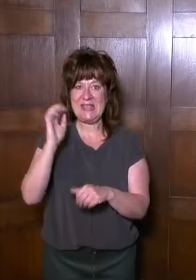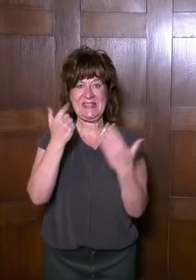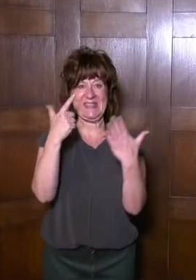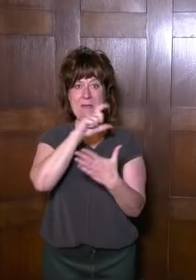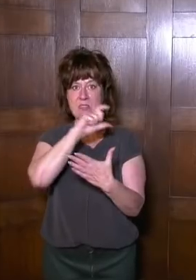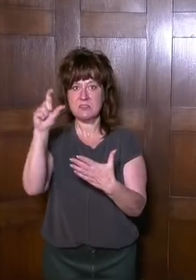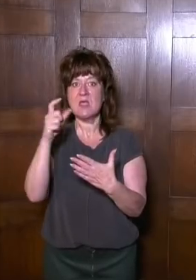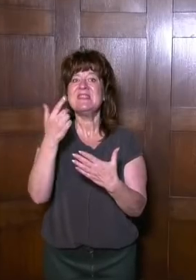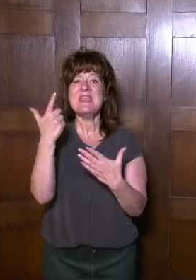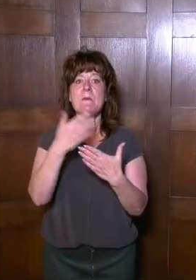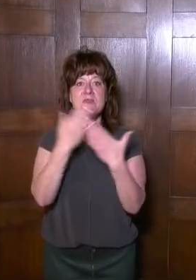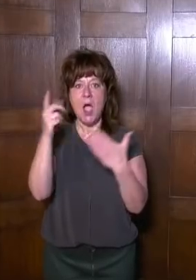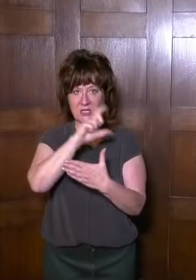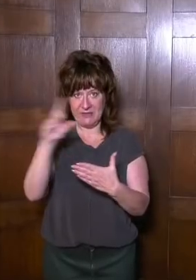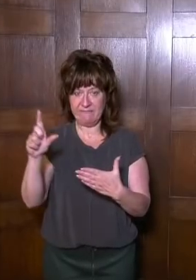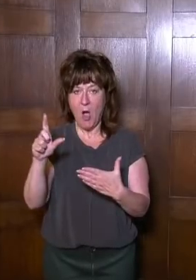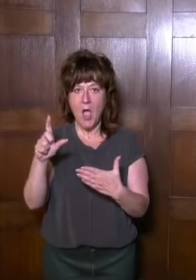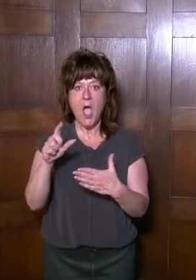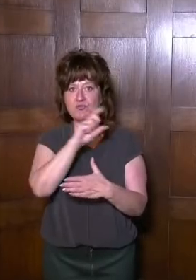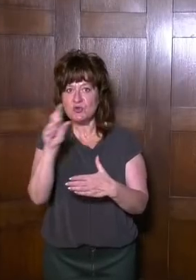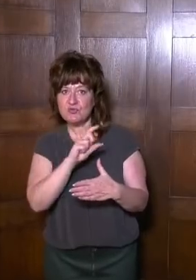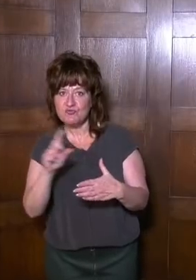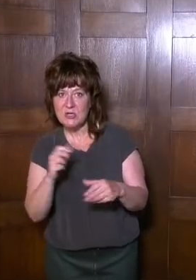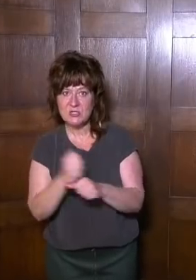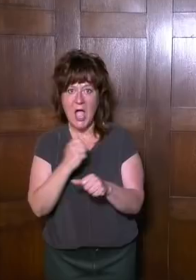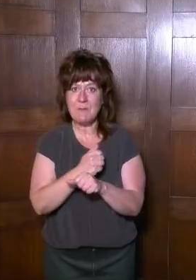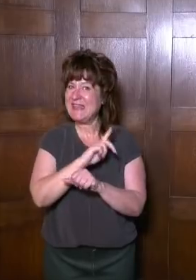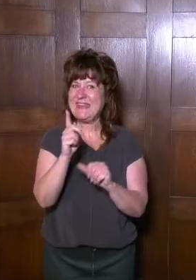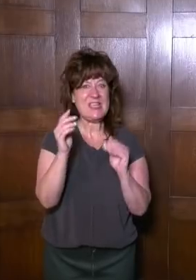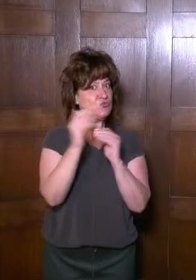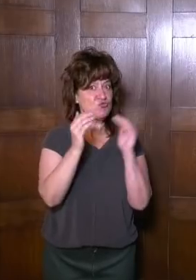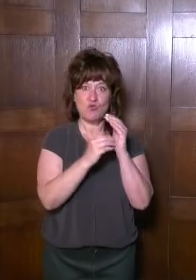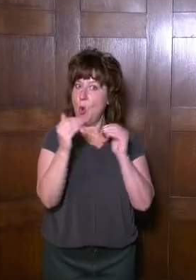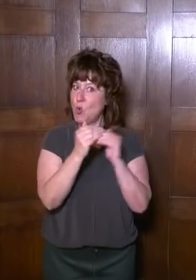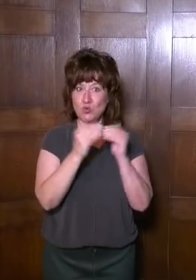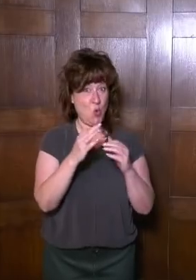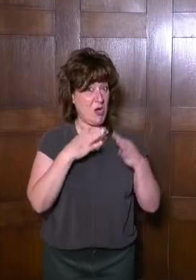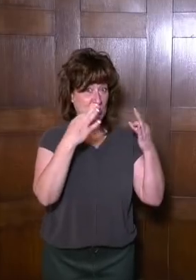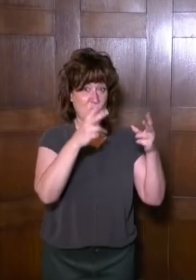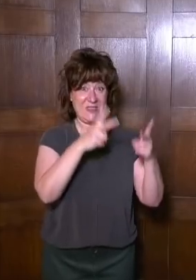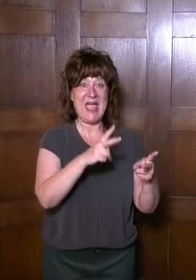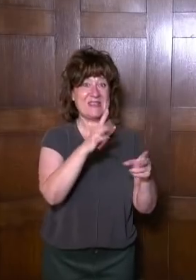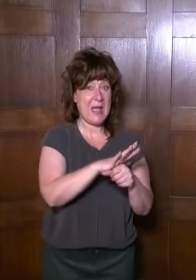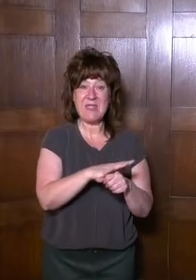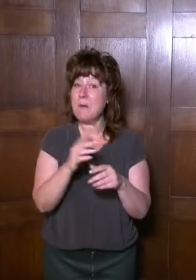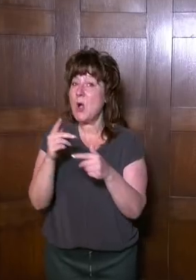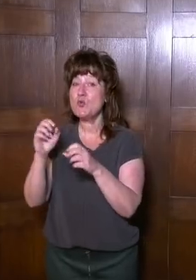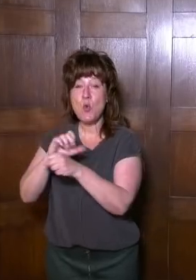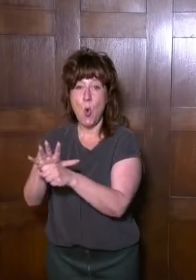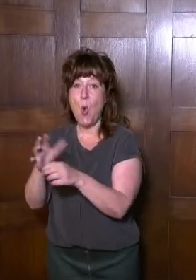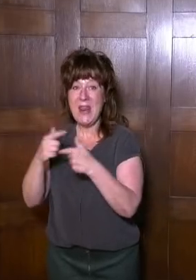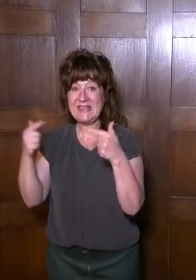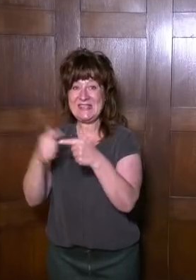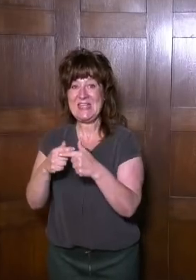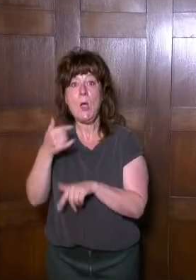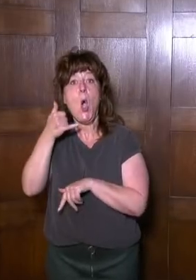gearbeitet. Wir haben nicht mehr nach Strukturen des Gesundheitsamtes gearbeitet, sondern in Corona-Teams. Von der Hotline angefangen bis zur